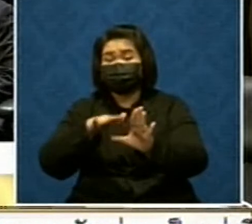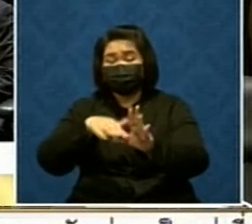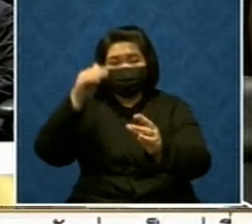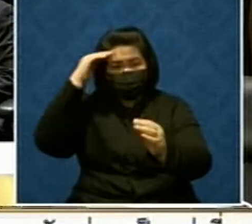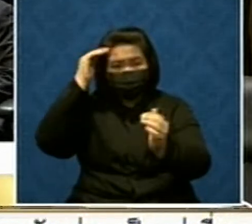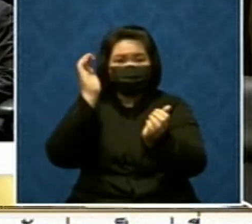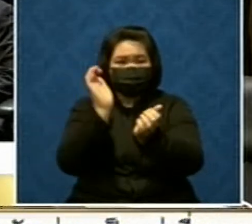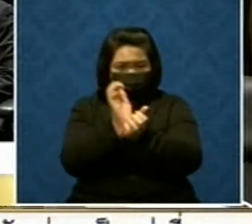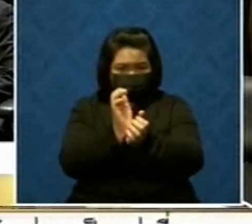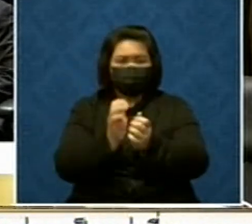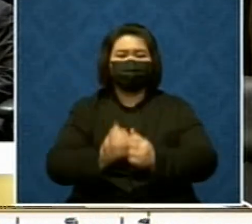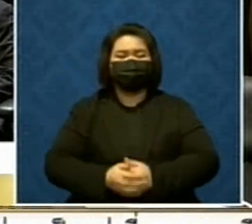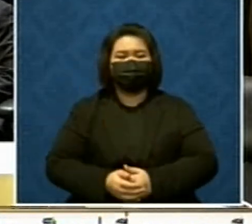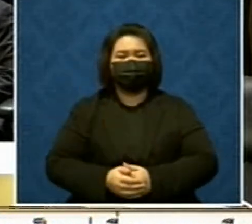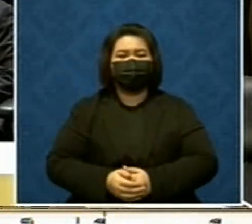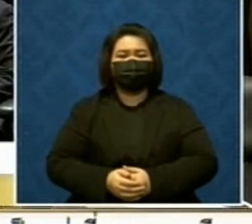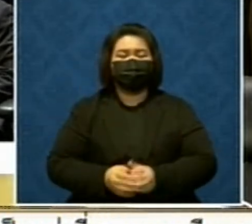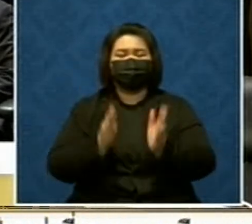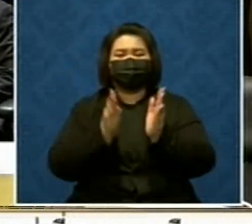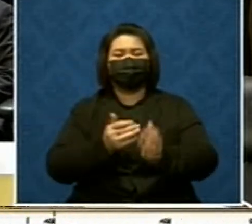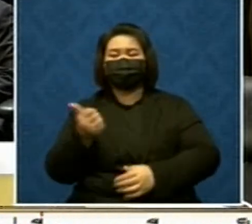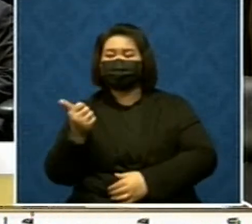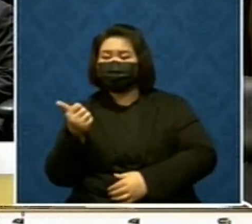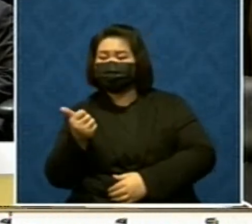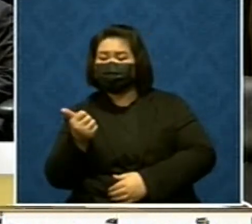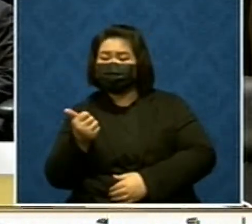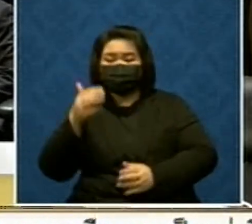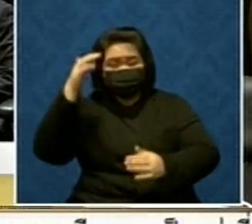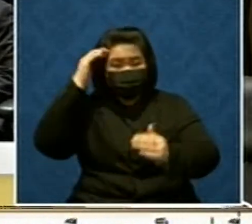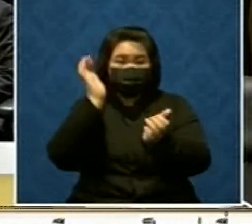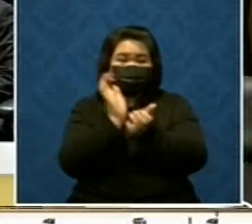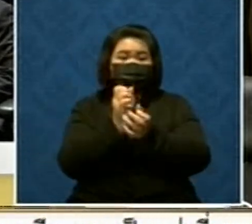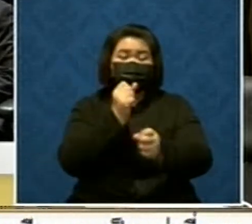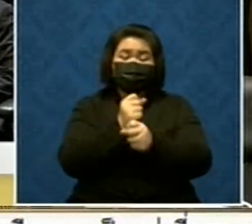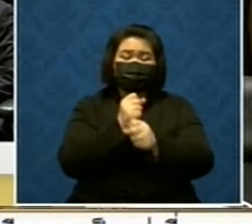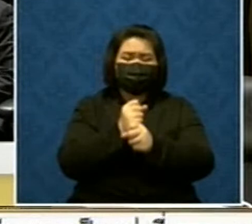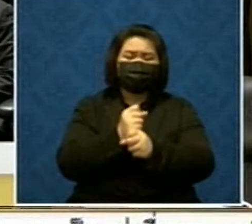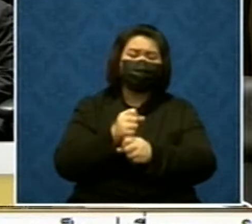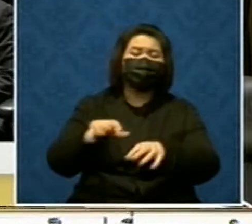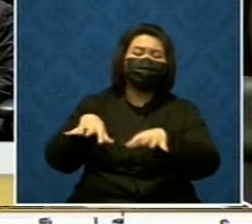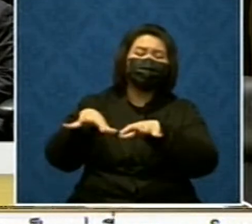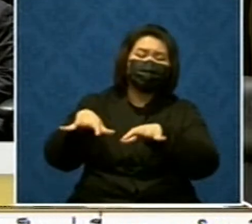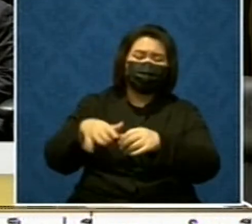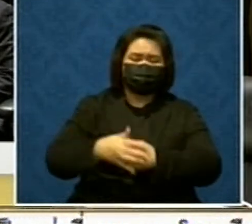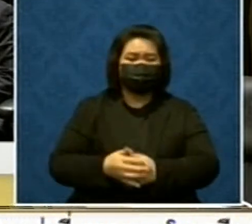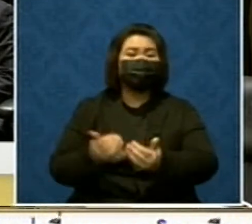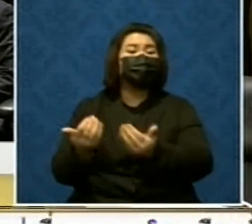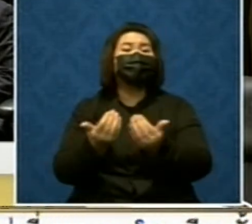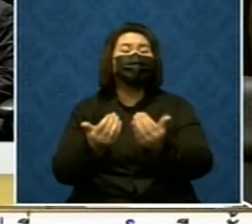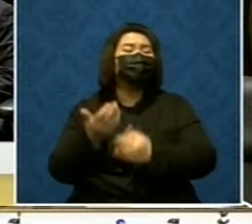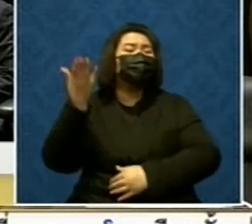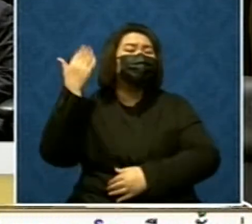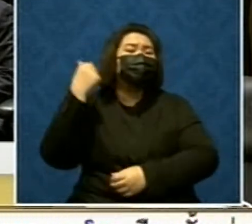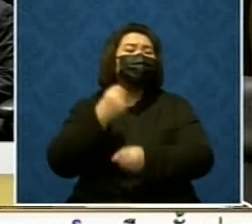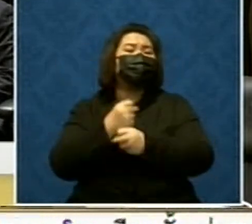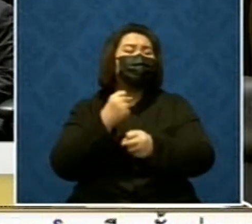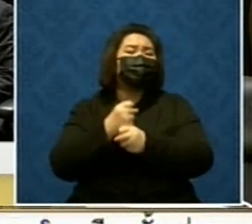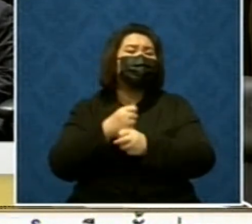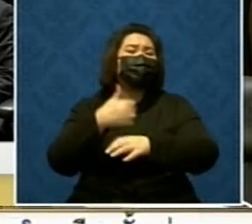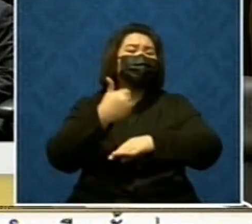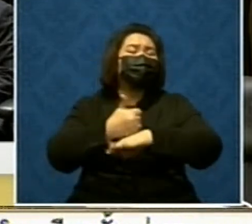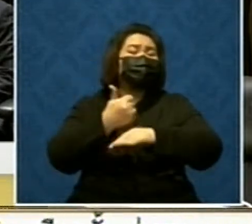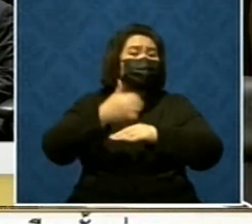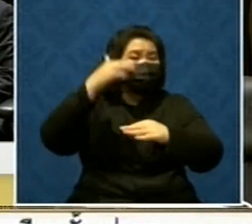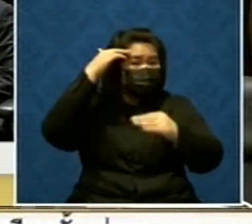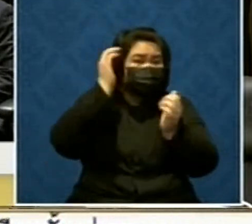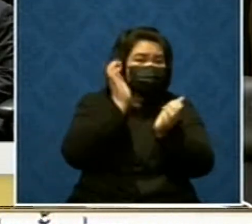คนอื่นเข้าผมก็ยังไม่เอะใจลูกอดีตผบ.ตร.ก็เข้าลูกผบ.